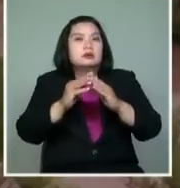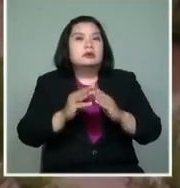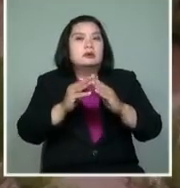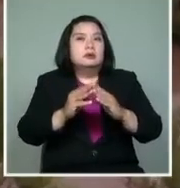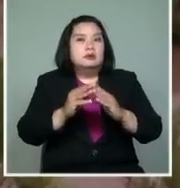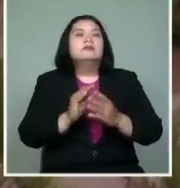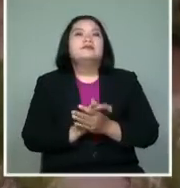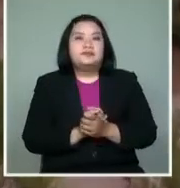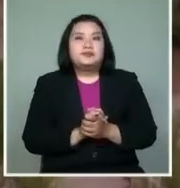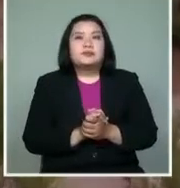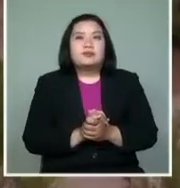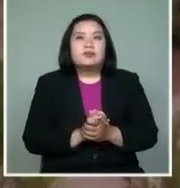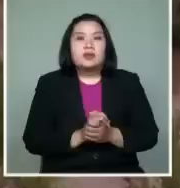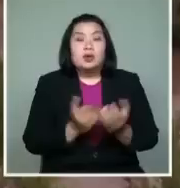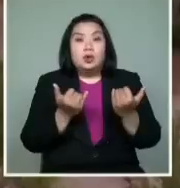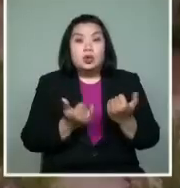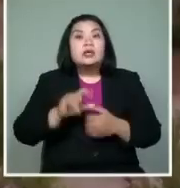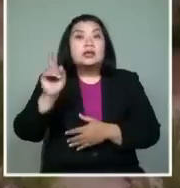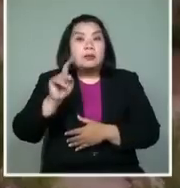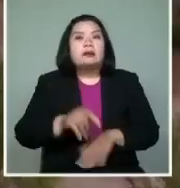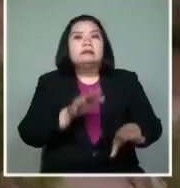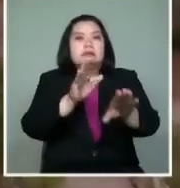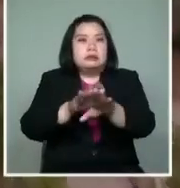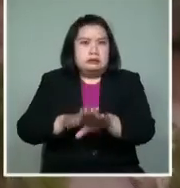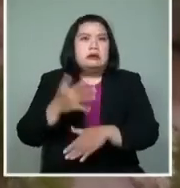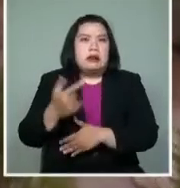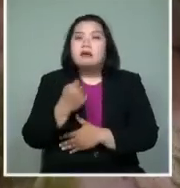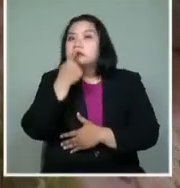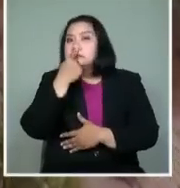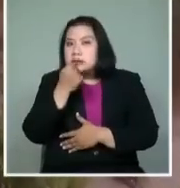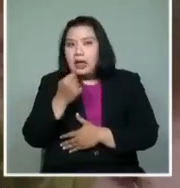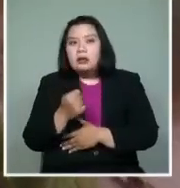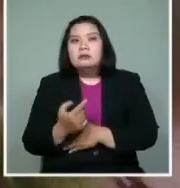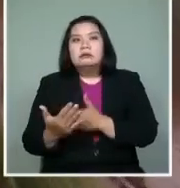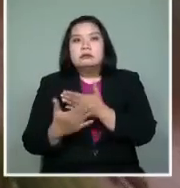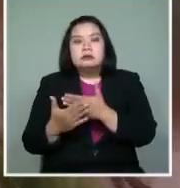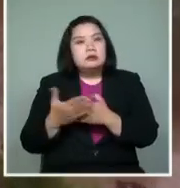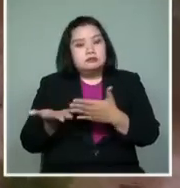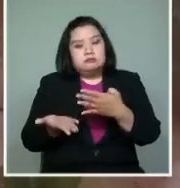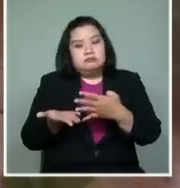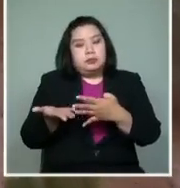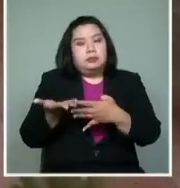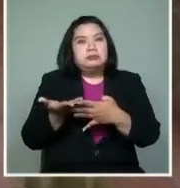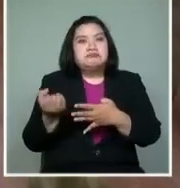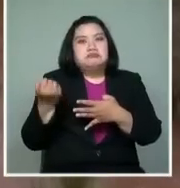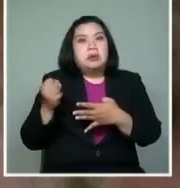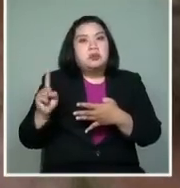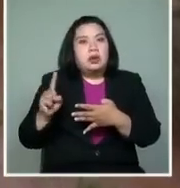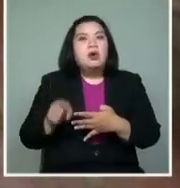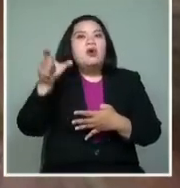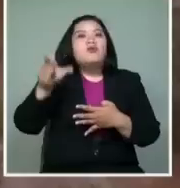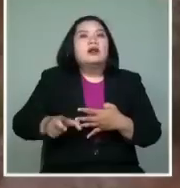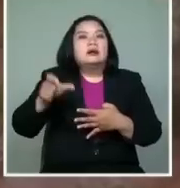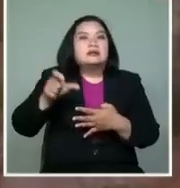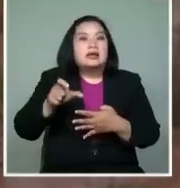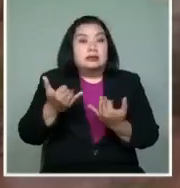ะคะ ครับ ตอนนี้เนี่ยทางการเขาประกาศเตือนภัยเป็นสีแดงแล้วค่ะคือระดับสูงสุดของการเตือนภัยพิบัติในเขตกาซึ่